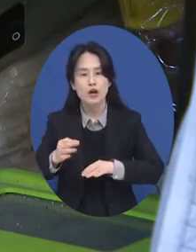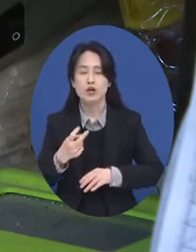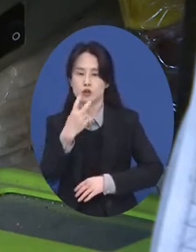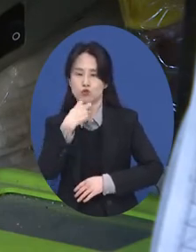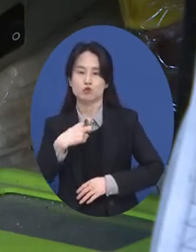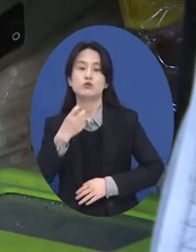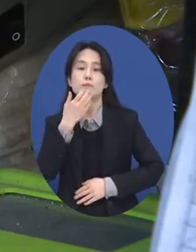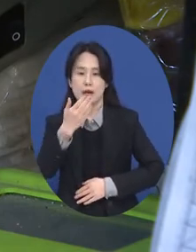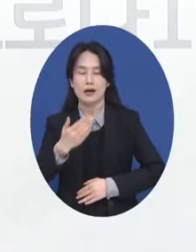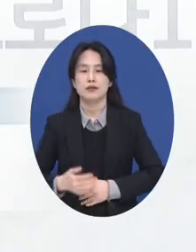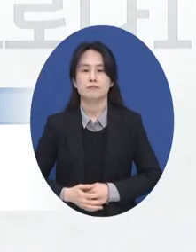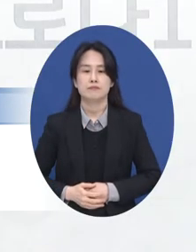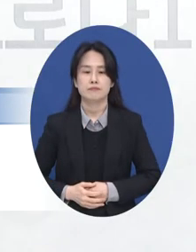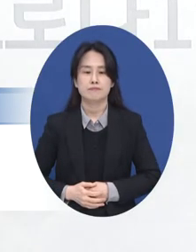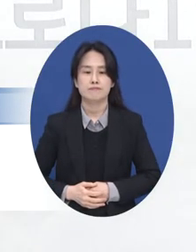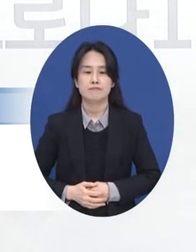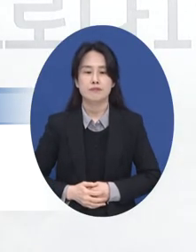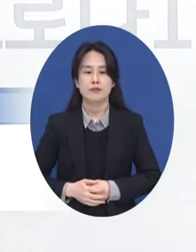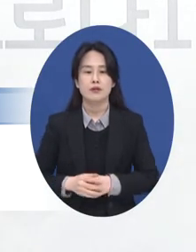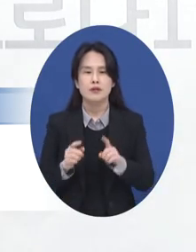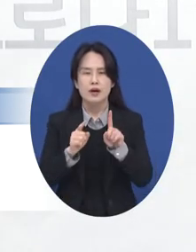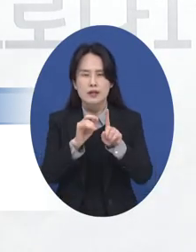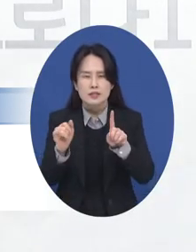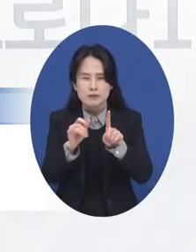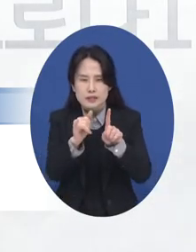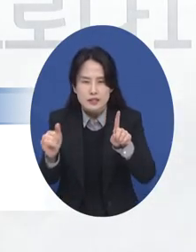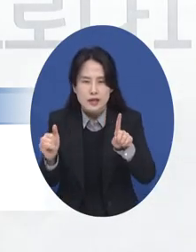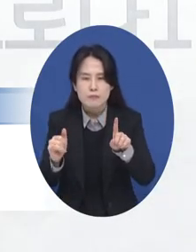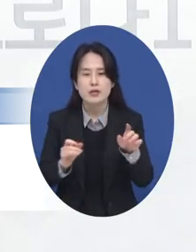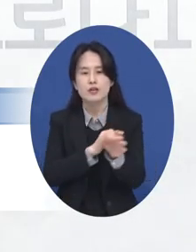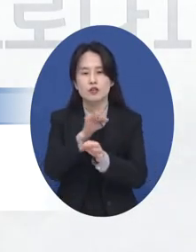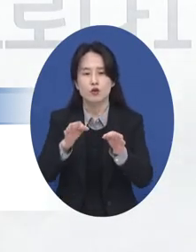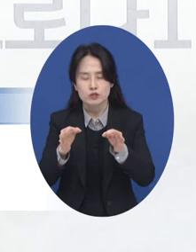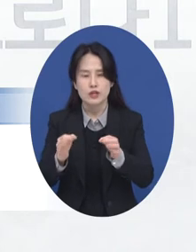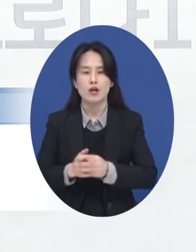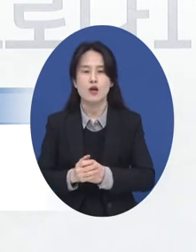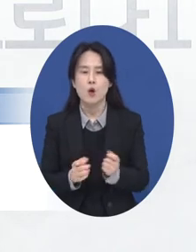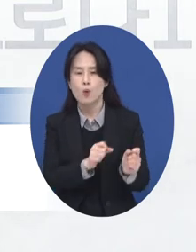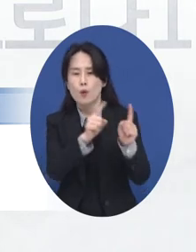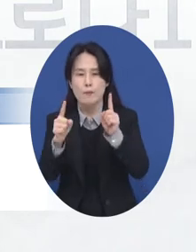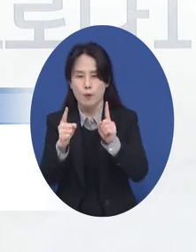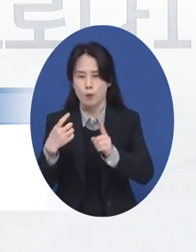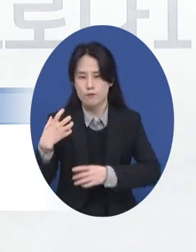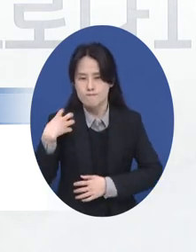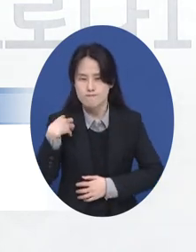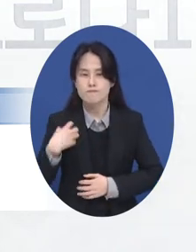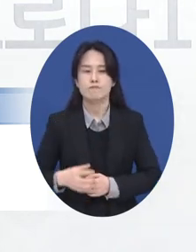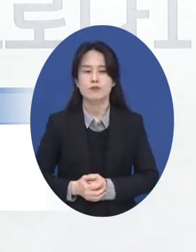중복수령이 가능합니다. 도민 한분한 분이 경제박력의 주체입니다.